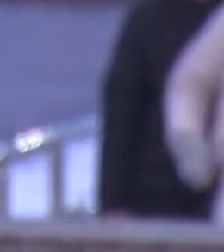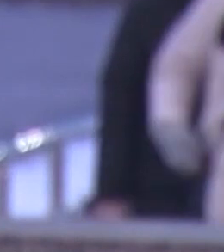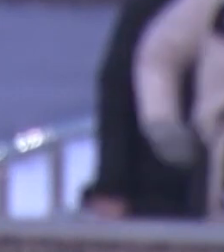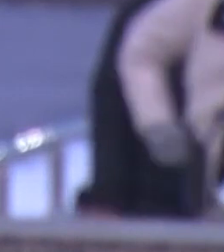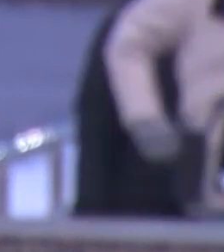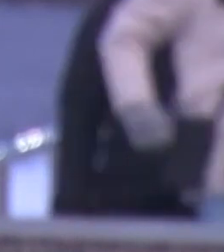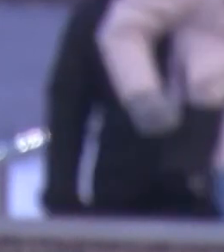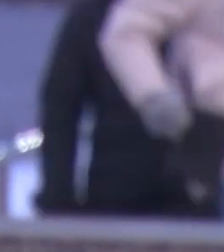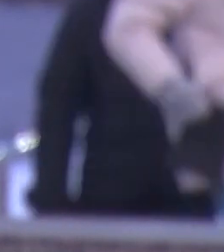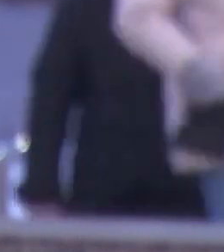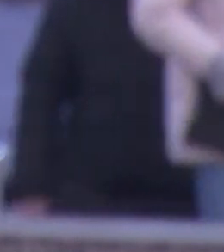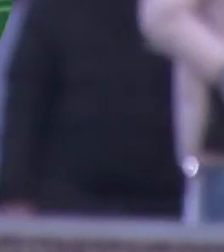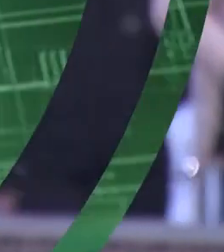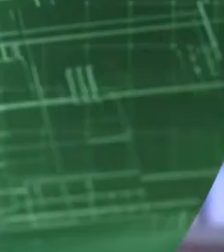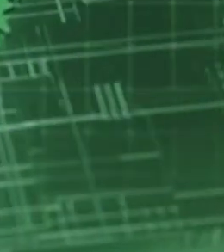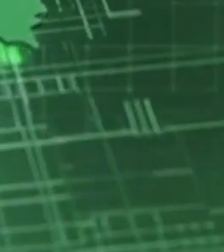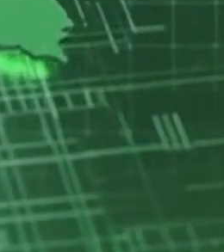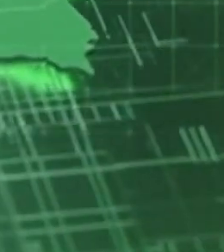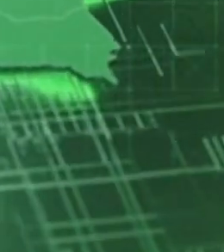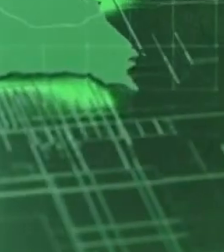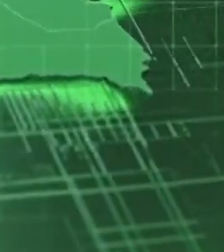Даля Насипова, расскажу подробнее.